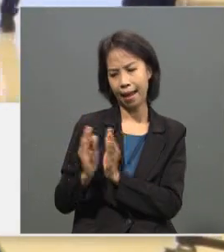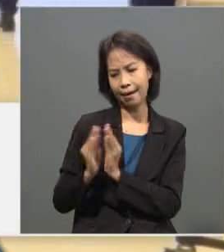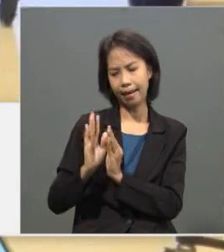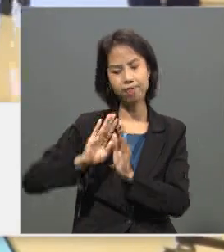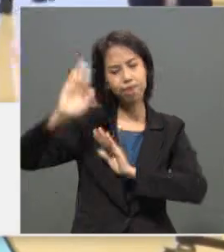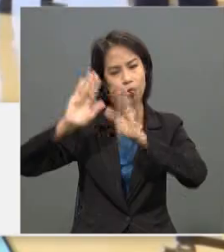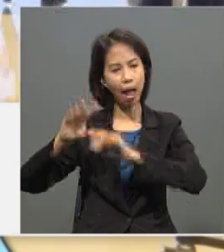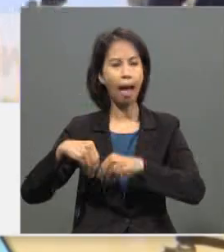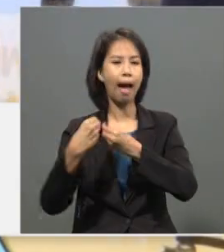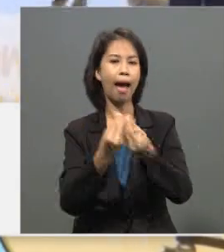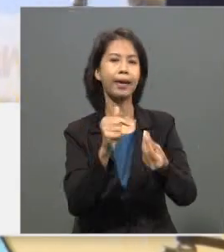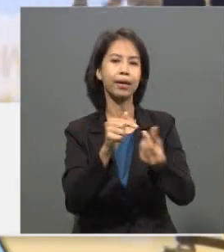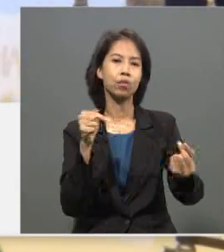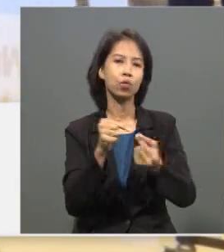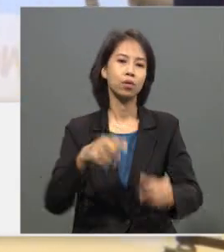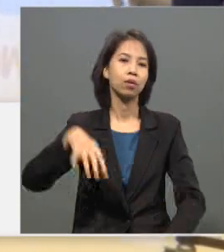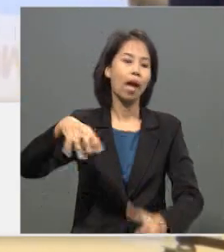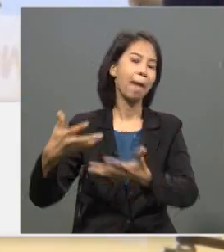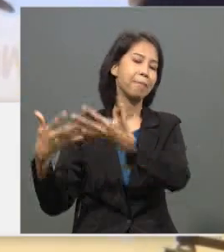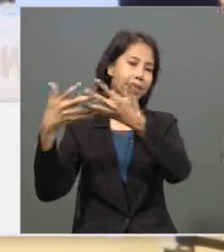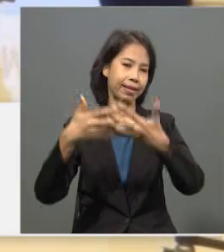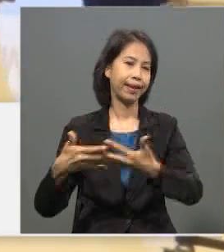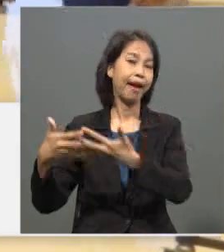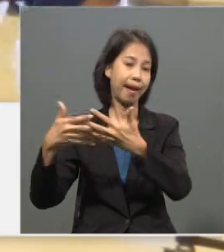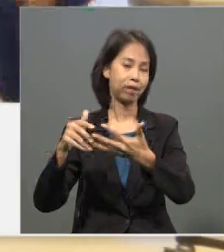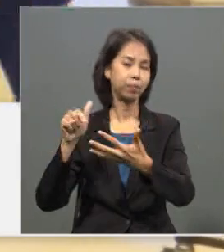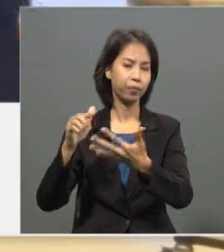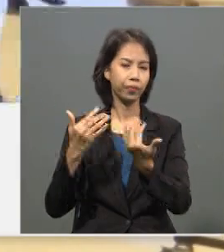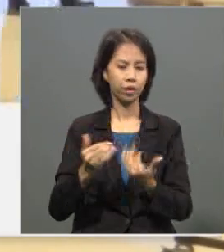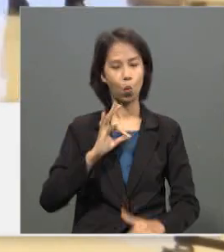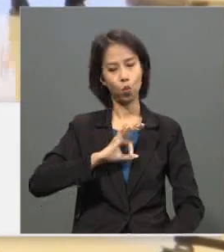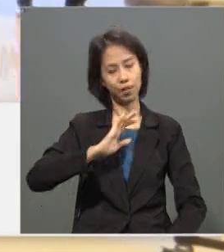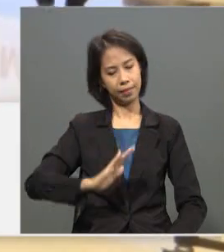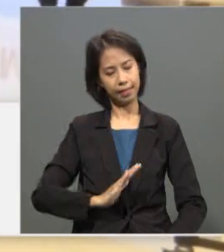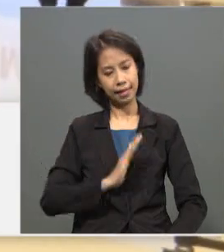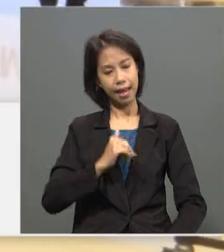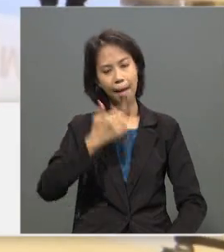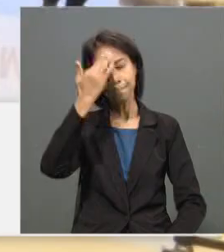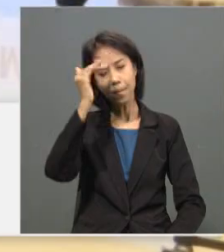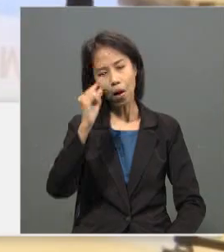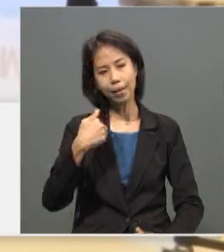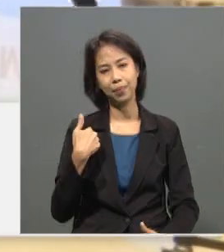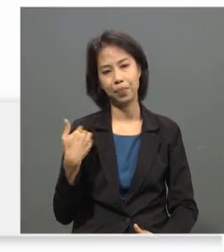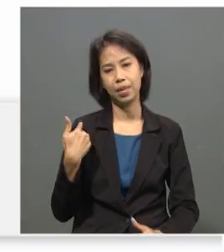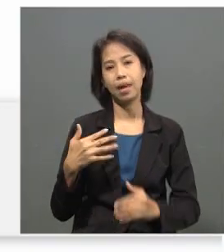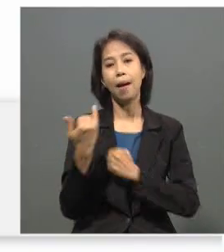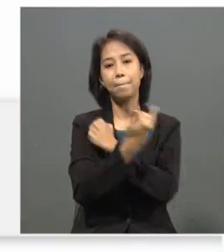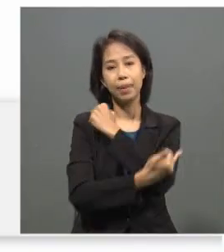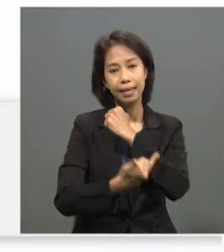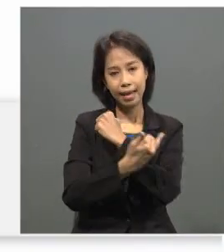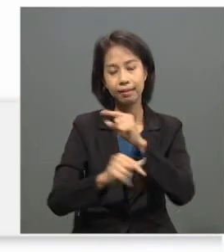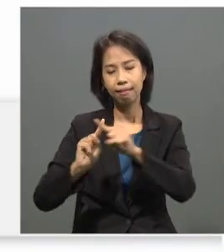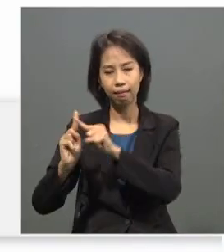คืนที่ผ่านมาในนครนิวยอร์กสหรัฐอเมริกาว่านับเป็นเกณฑ์อย่างยิ่งที่ไทยได้รับเสียงสนับสนุนจากประเทศสมาชิก